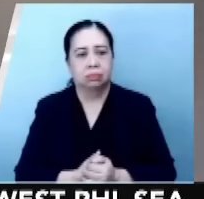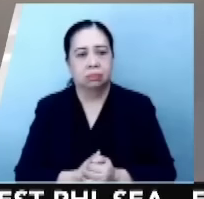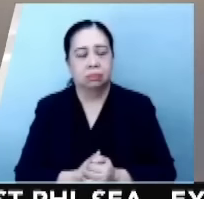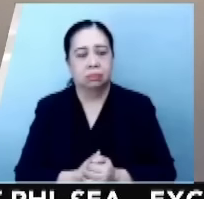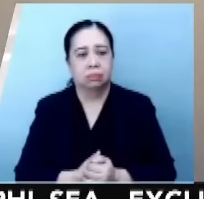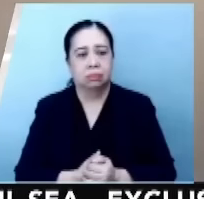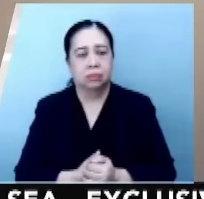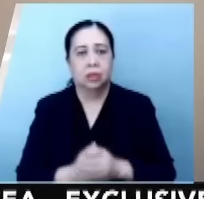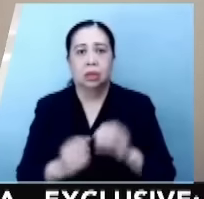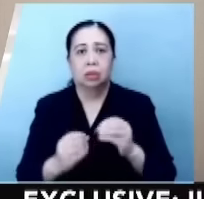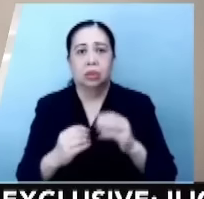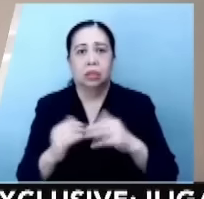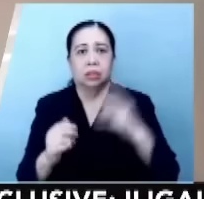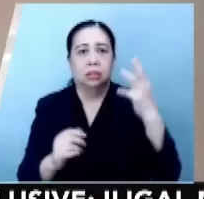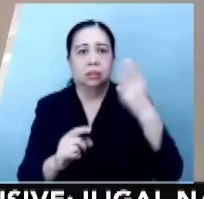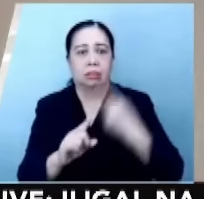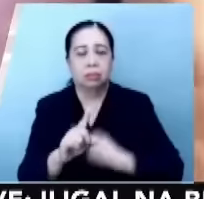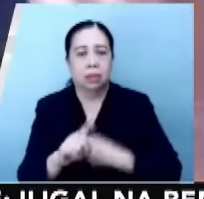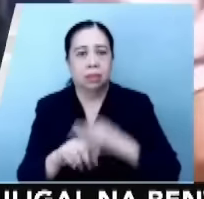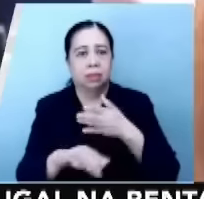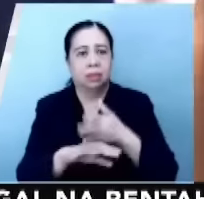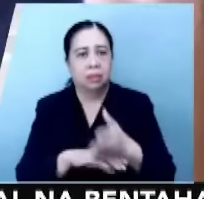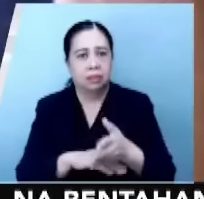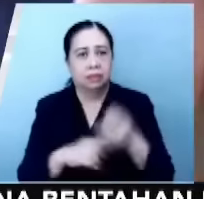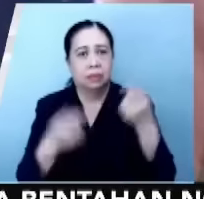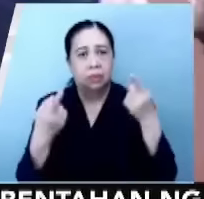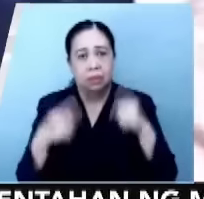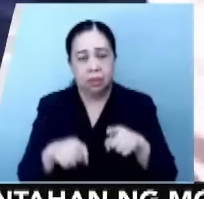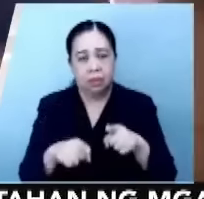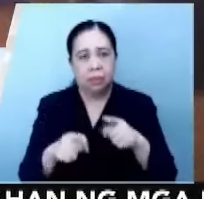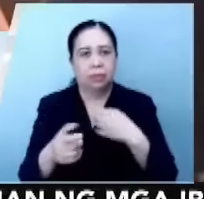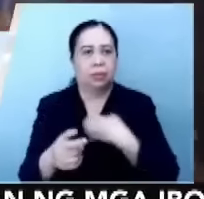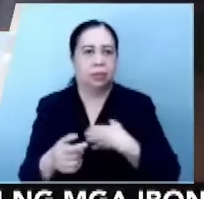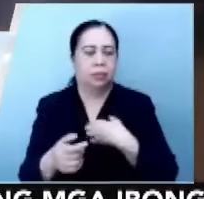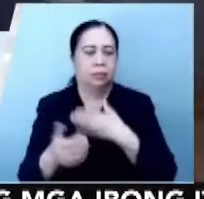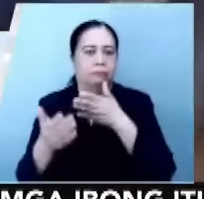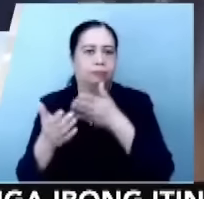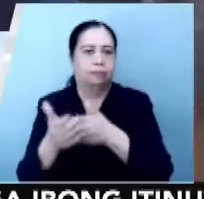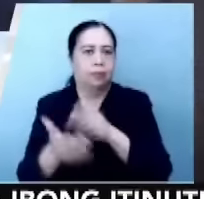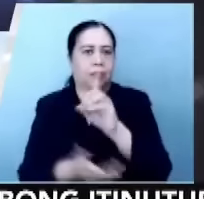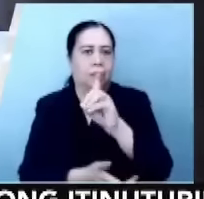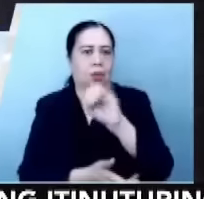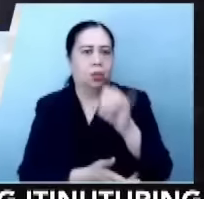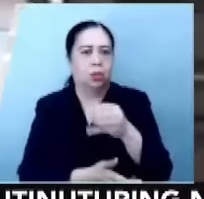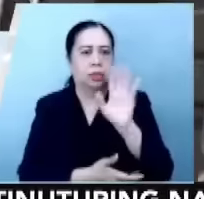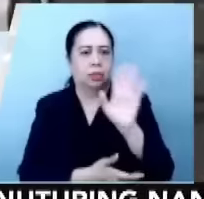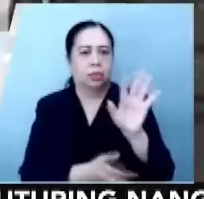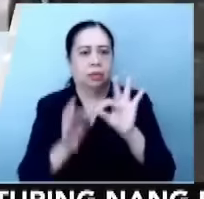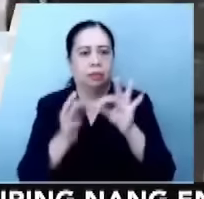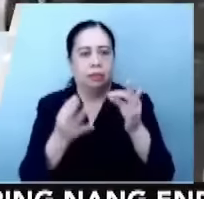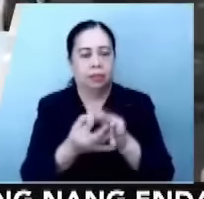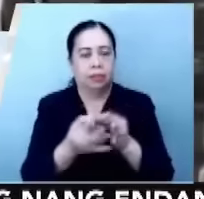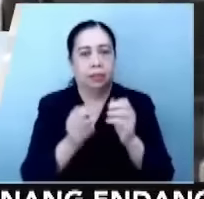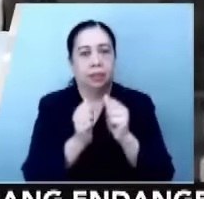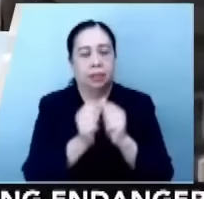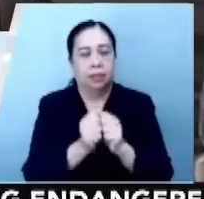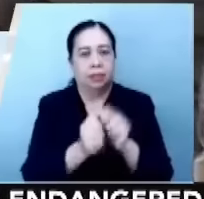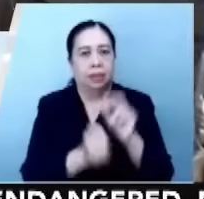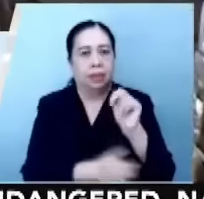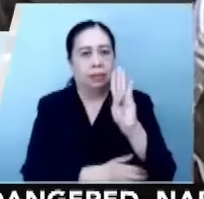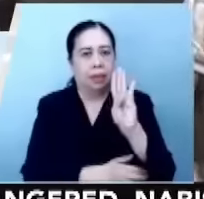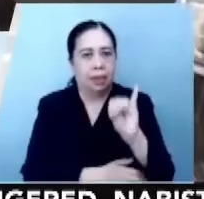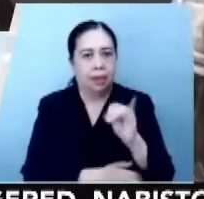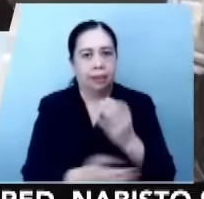Mahigit anim na buwan matapos ang mapait niyang sinapit, dumulog na sa Department of Justice ang kanyang pamilya. Kasama ang NBI, naghain sila